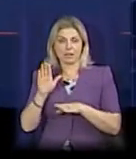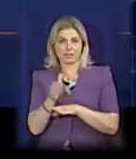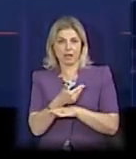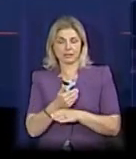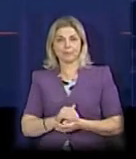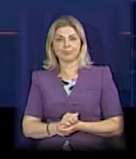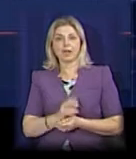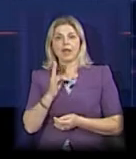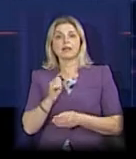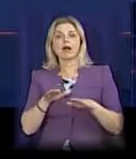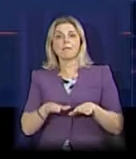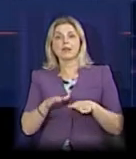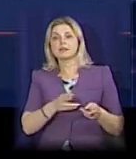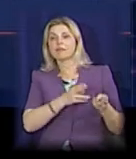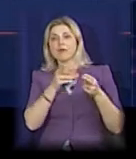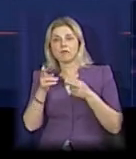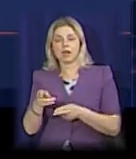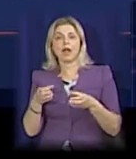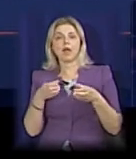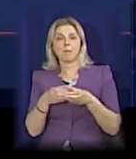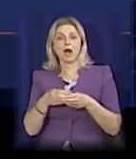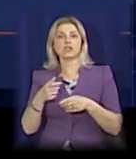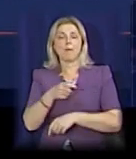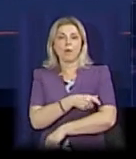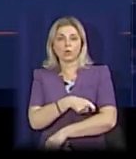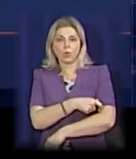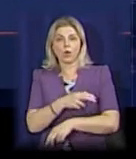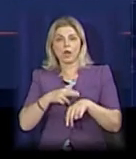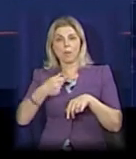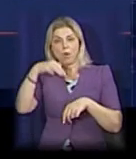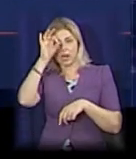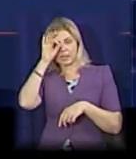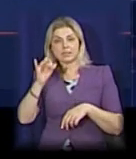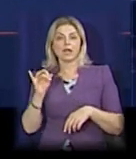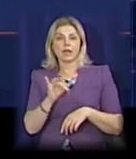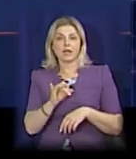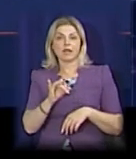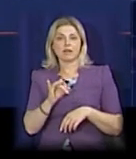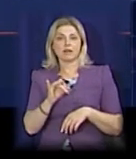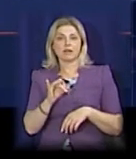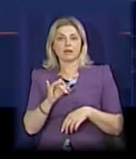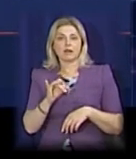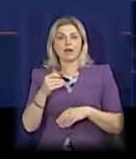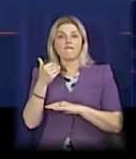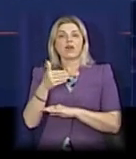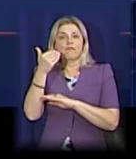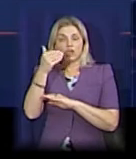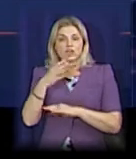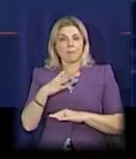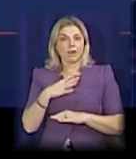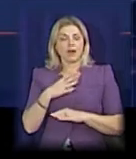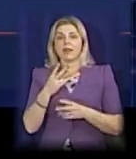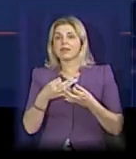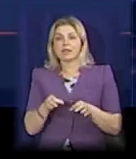прибуло декілька екіпажів патрульної поліції. Дійсно, прапори були вивішені. Але вивішені вони були не